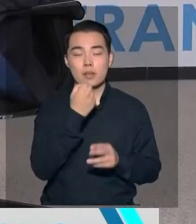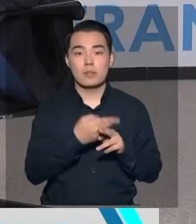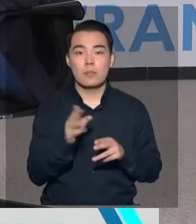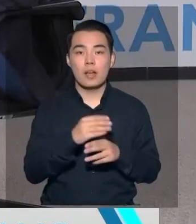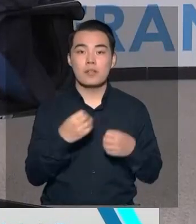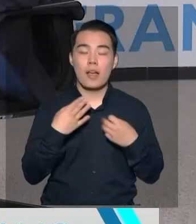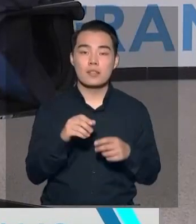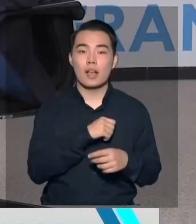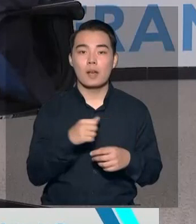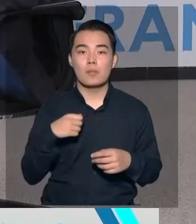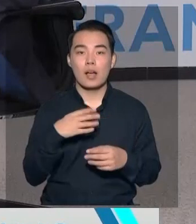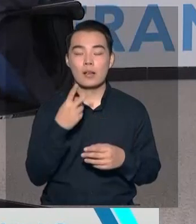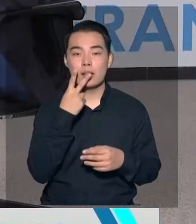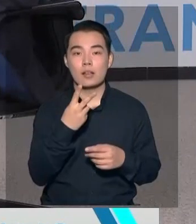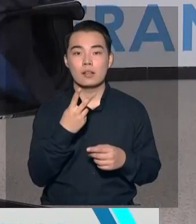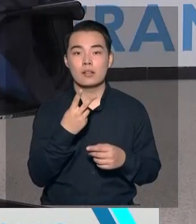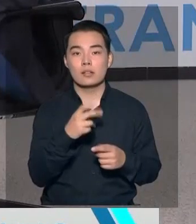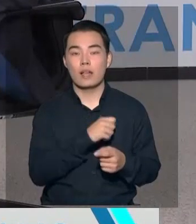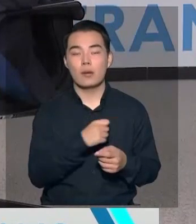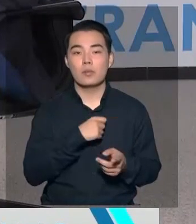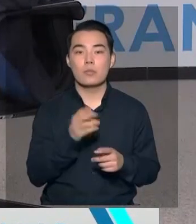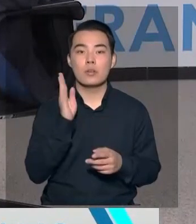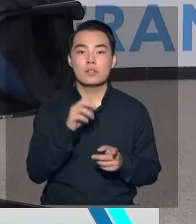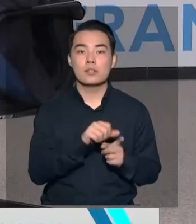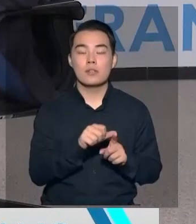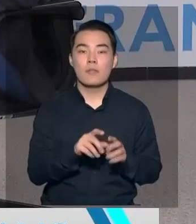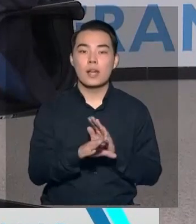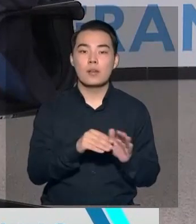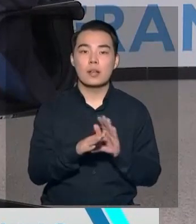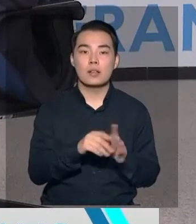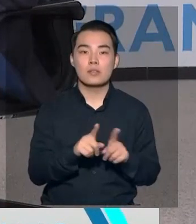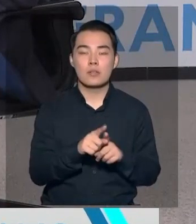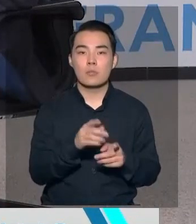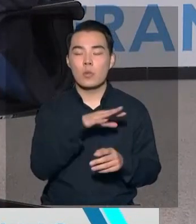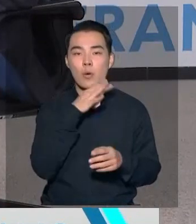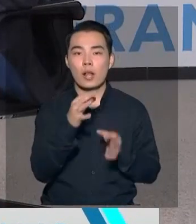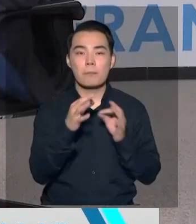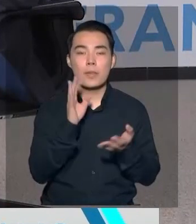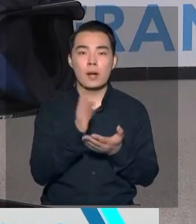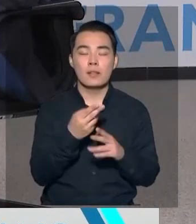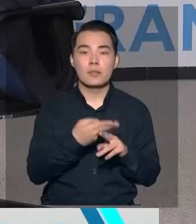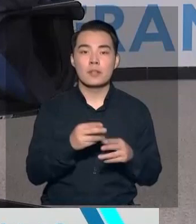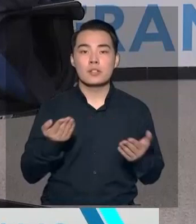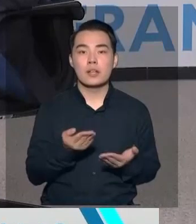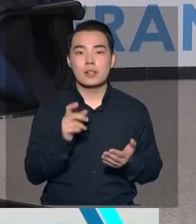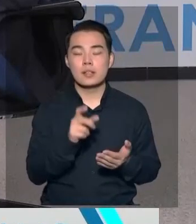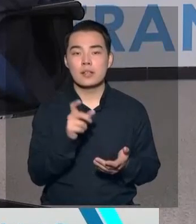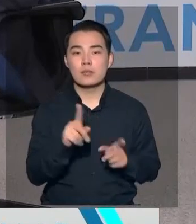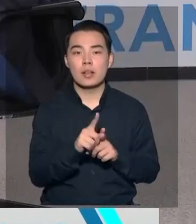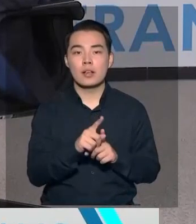болғанынан болады сызық демекші, қазір мына қоғамда осы алда тұрған сайлау қызу талқыға түсіп жатыр. Бұл халықтың мына